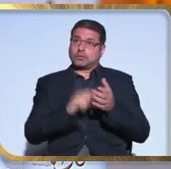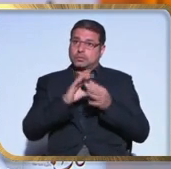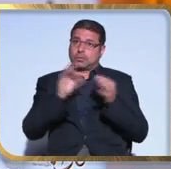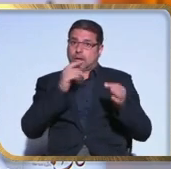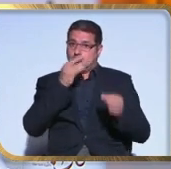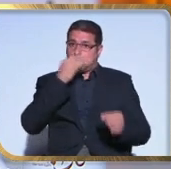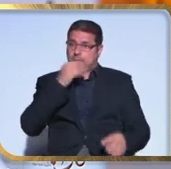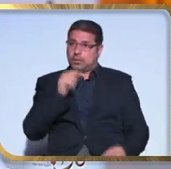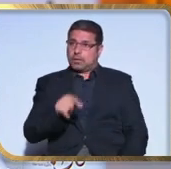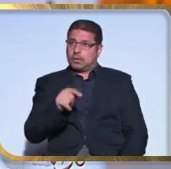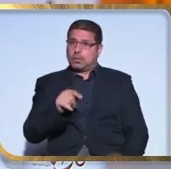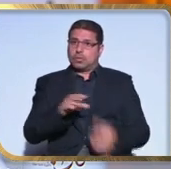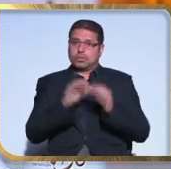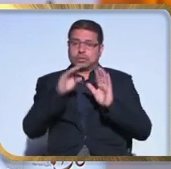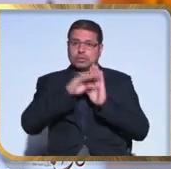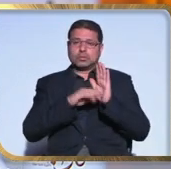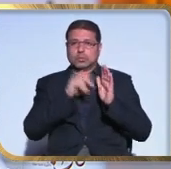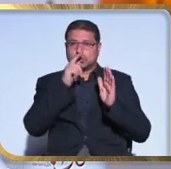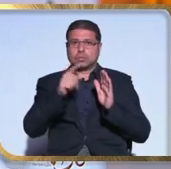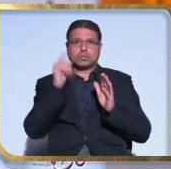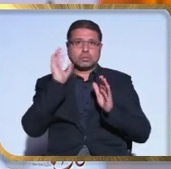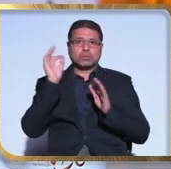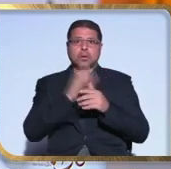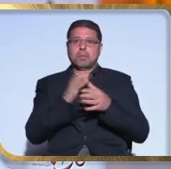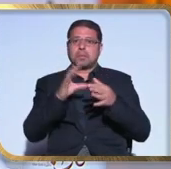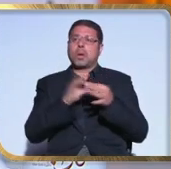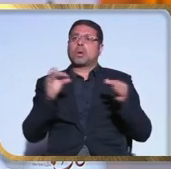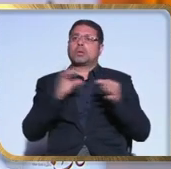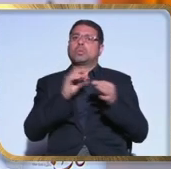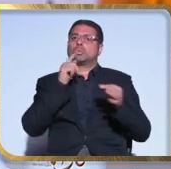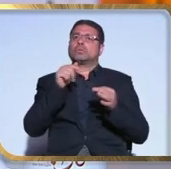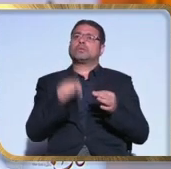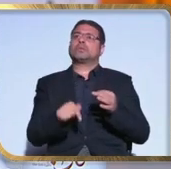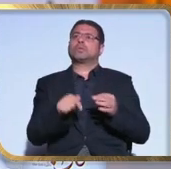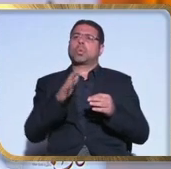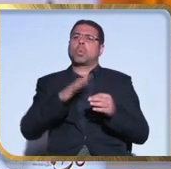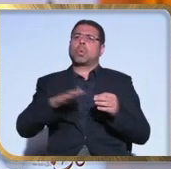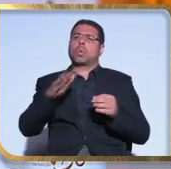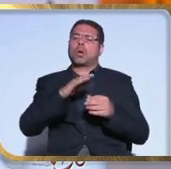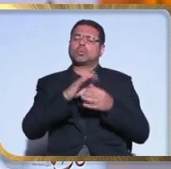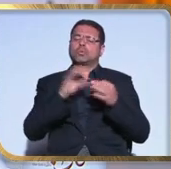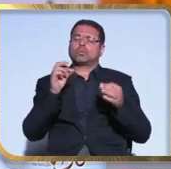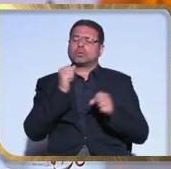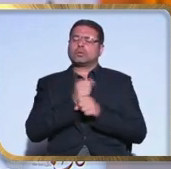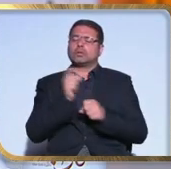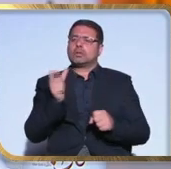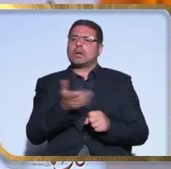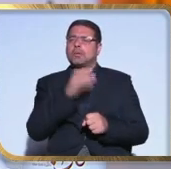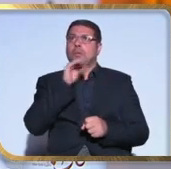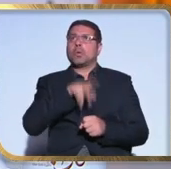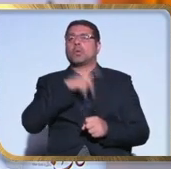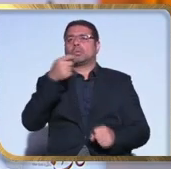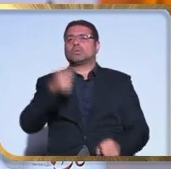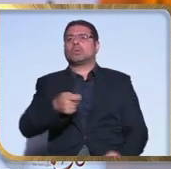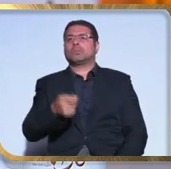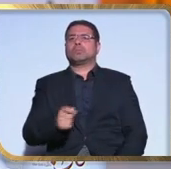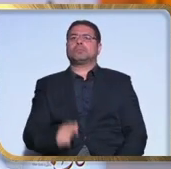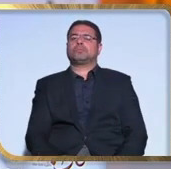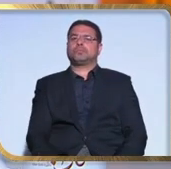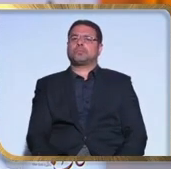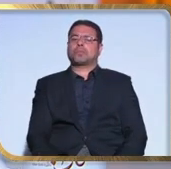الكلام الروايات مضامين وموضوعات الروايات كلها اوصاف لاحوال النبي عليه الصلاه